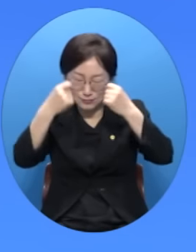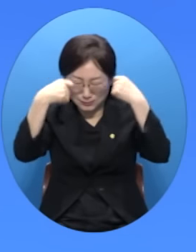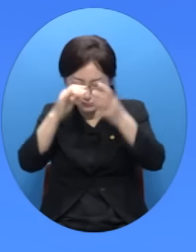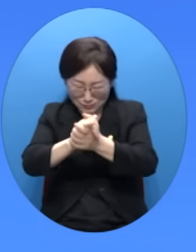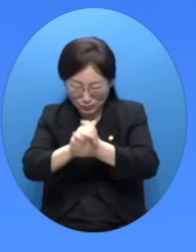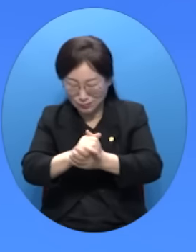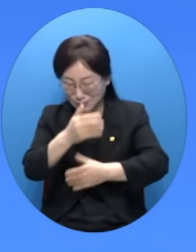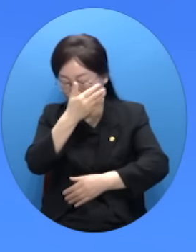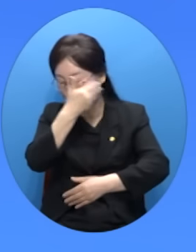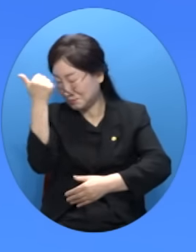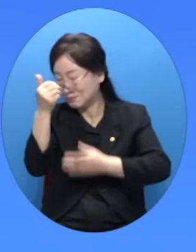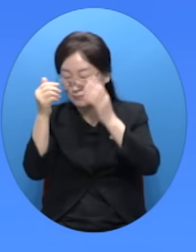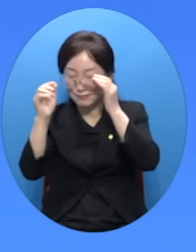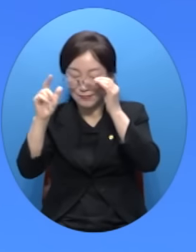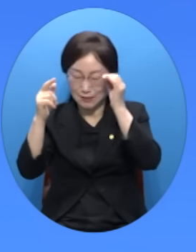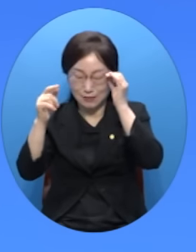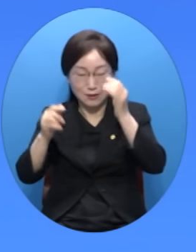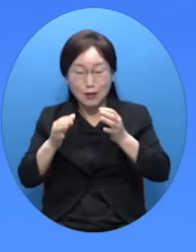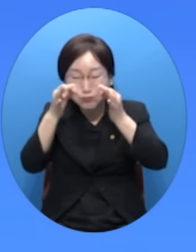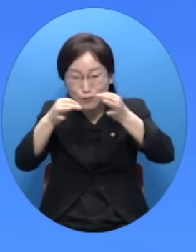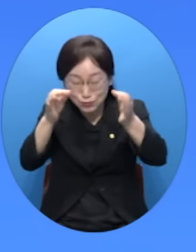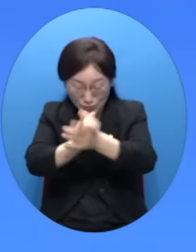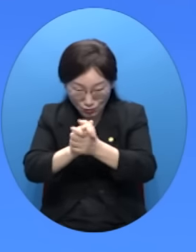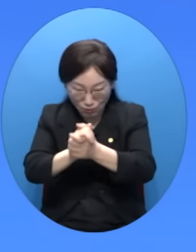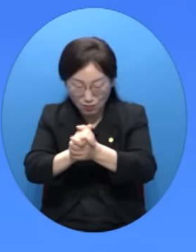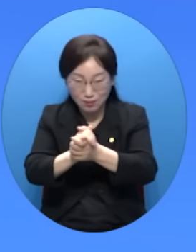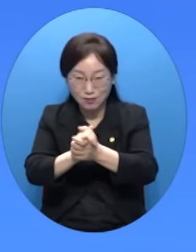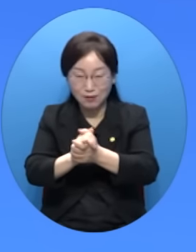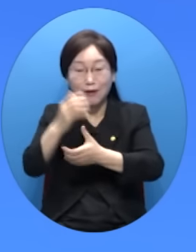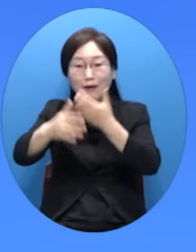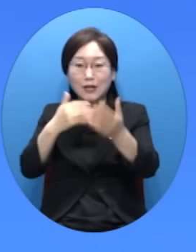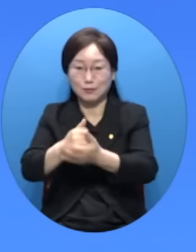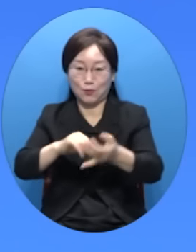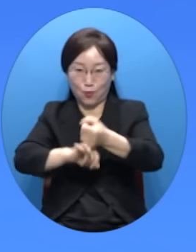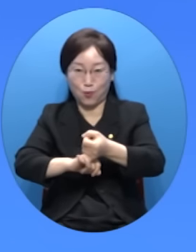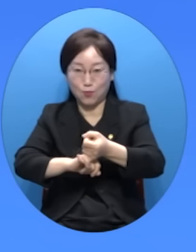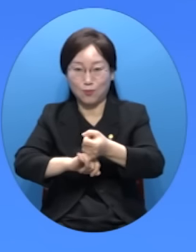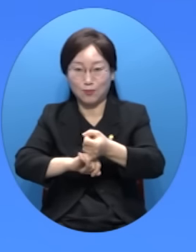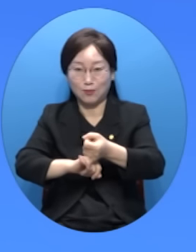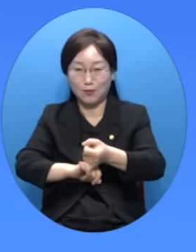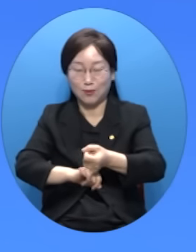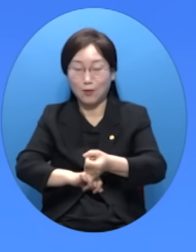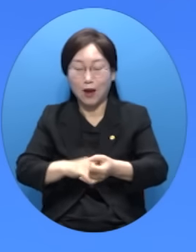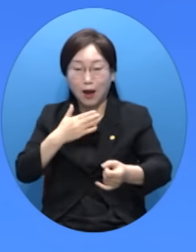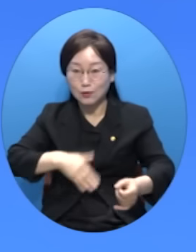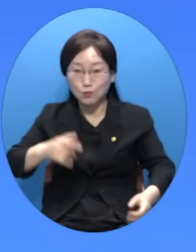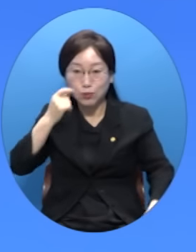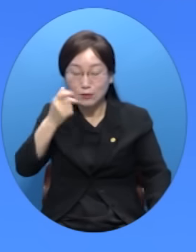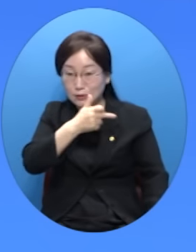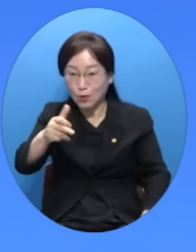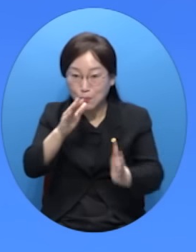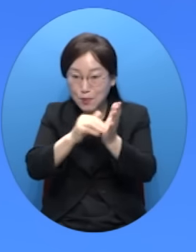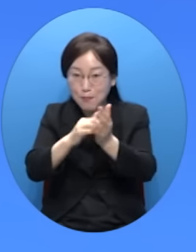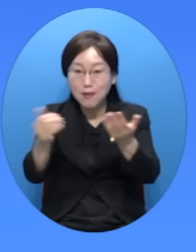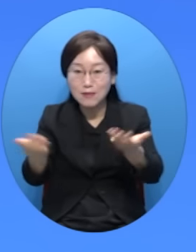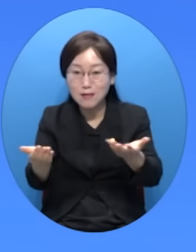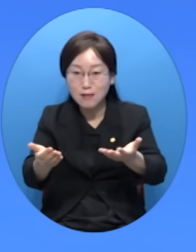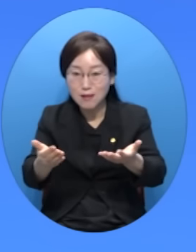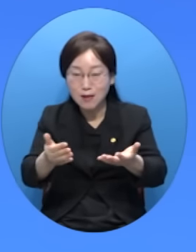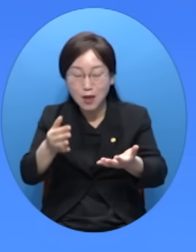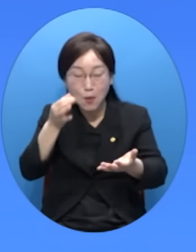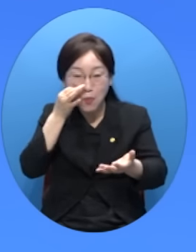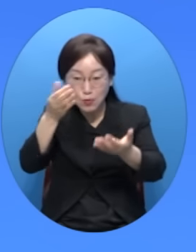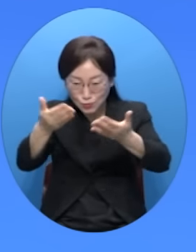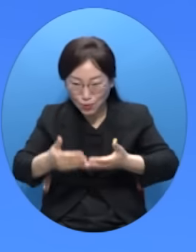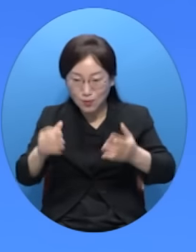외면하지 않으십니다. 우리가 부르짖어 기도하고 또 기도하고 또 기도하면 하나님이 반드시 우리에게 우리가 알지 못하는 크고 은밀한 일로 보여주시고